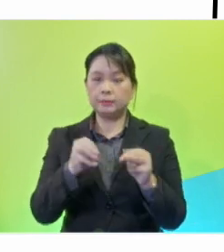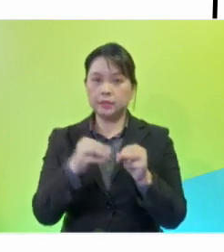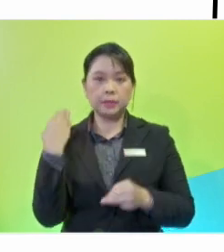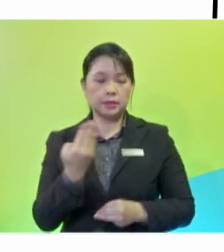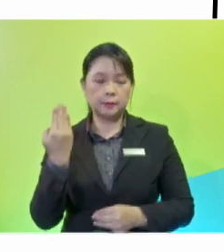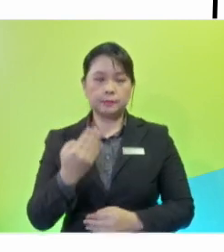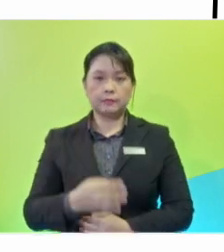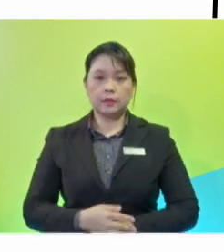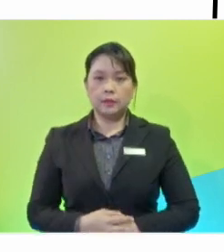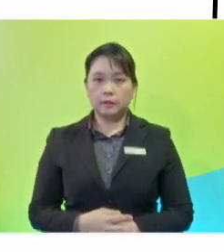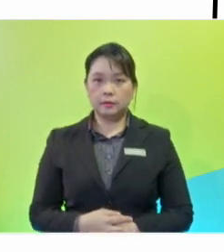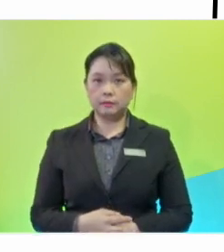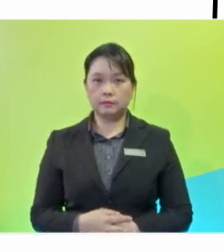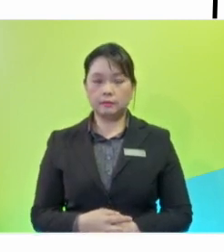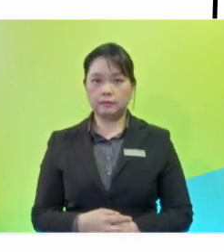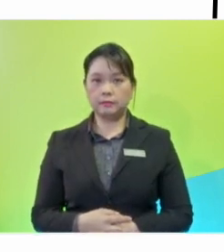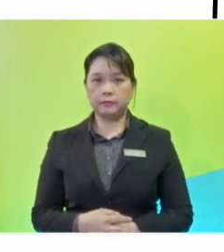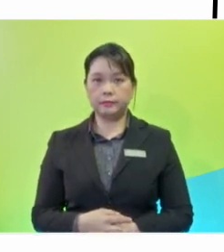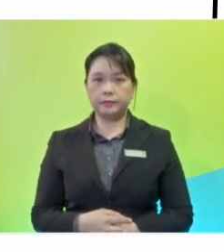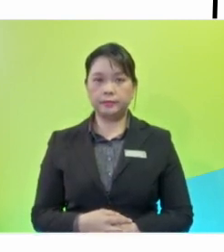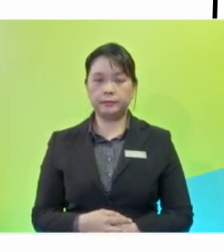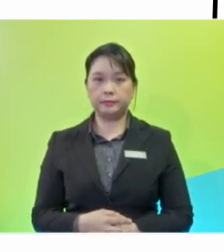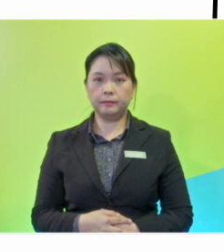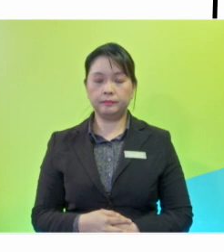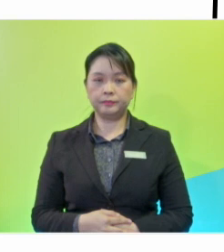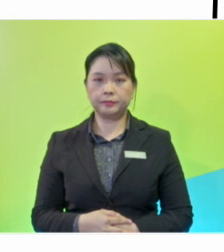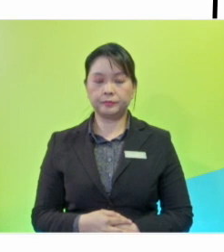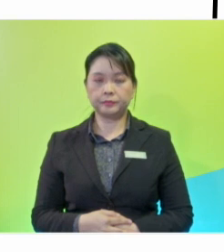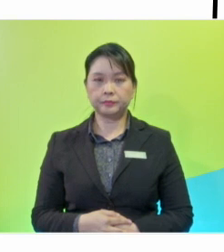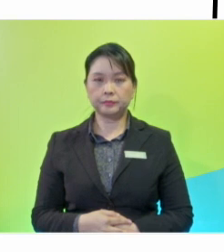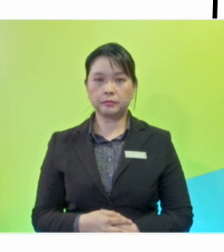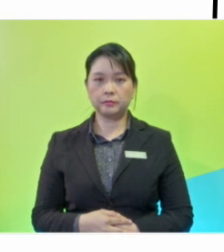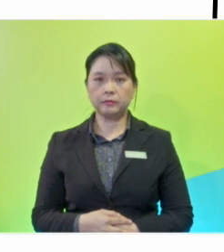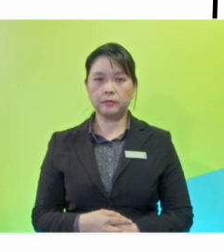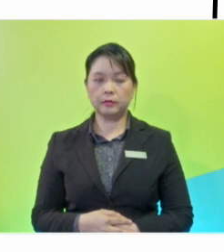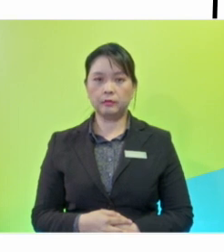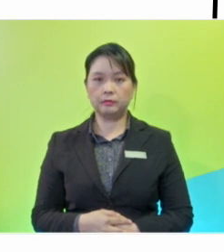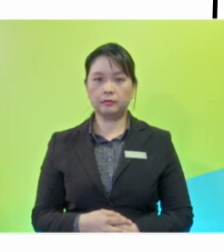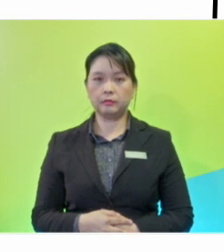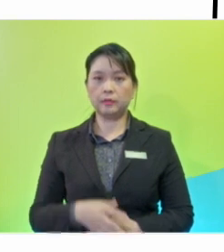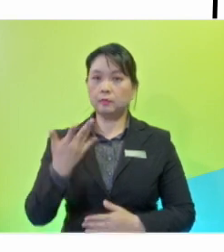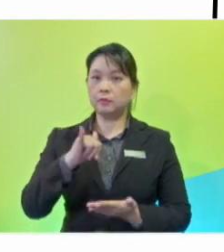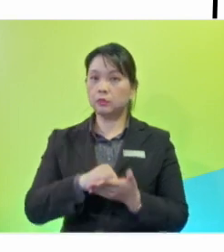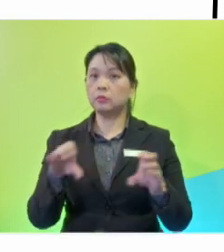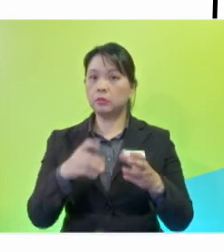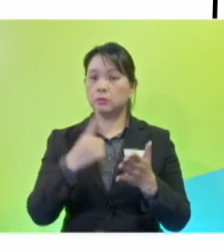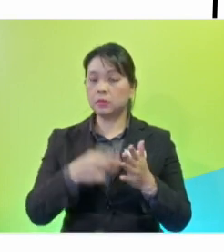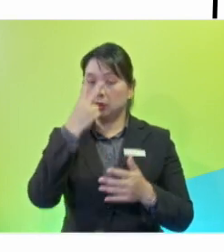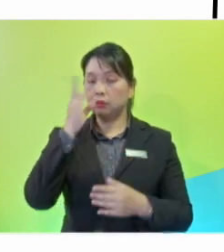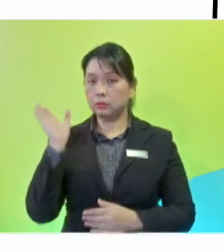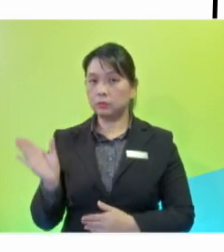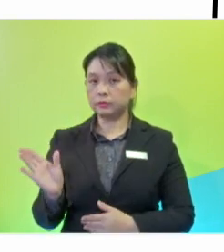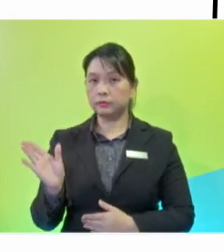-2n prosedur tolak lagi tidur tambah 5 n Cos 2 3 ungkapan depan